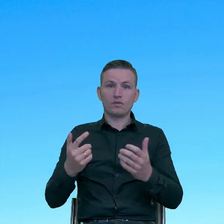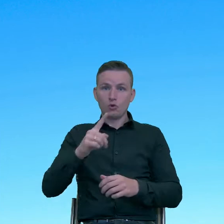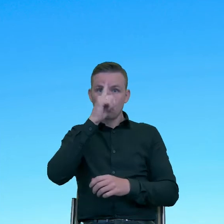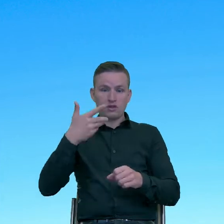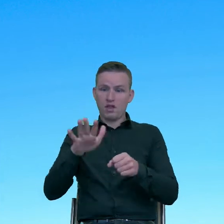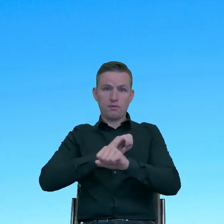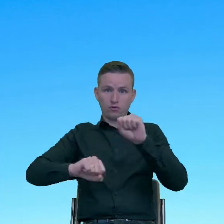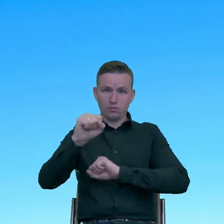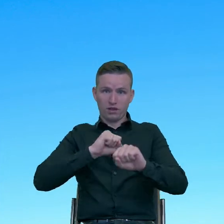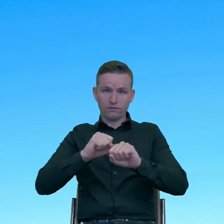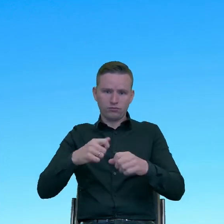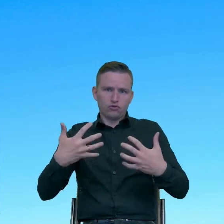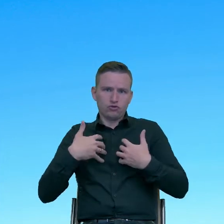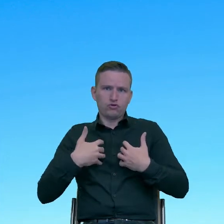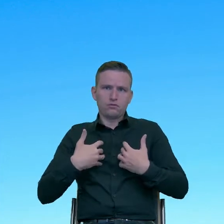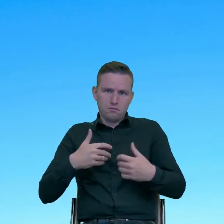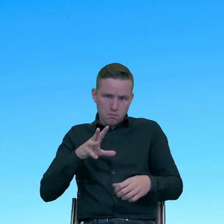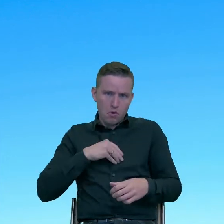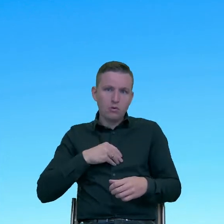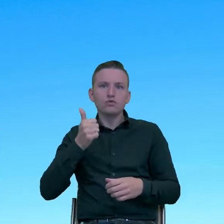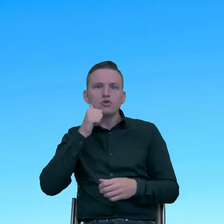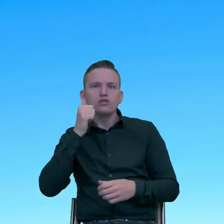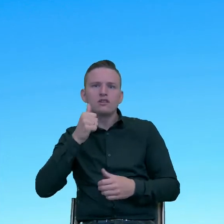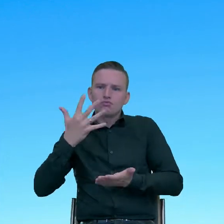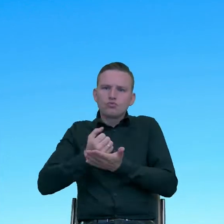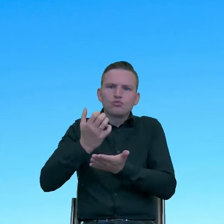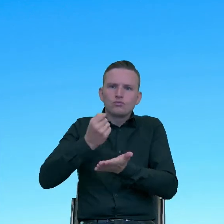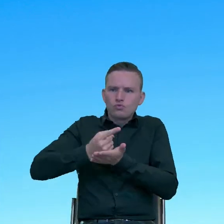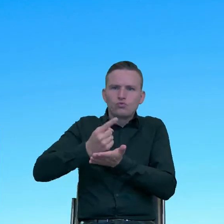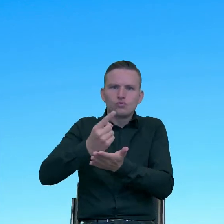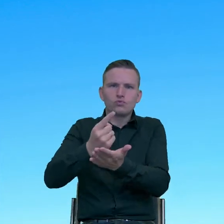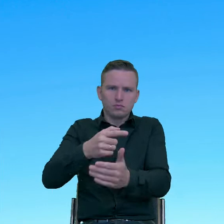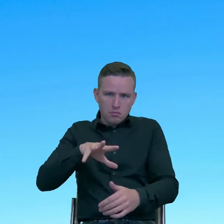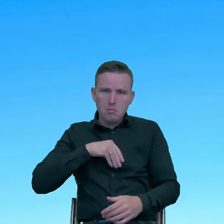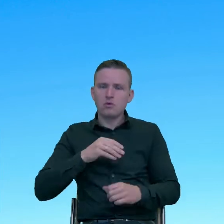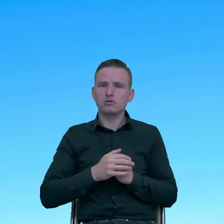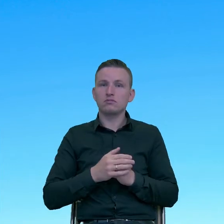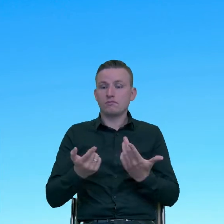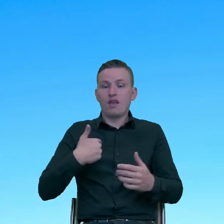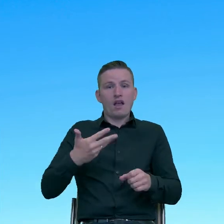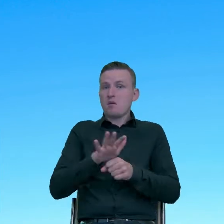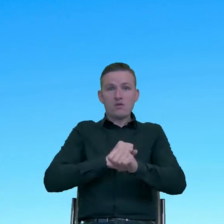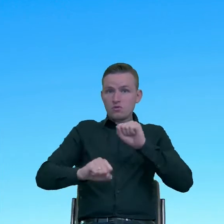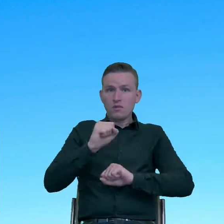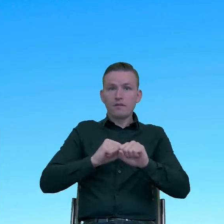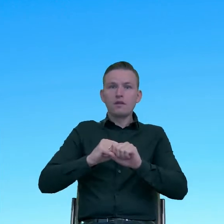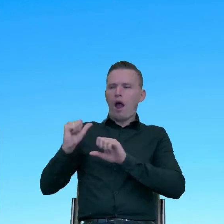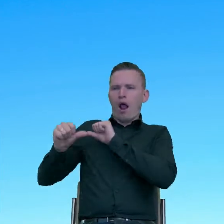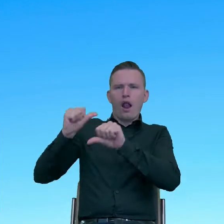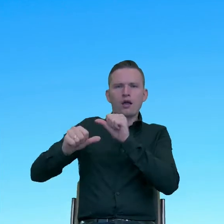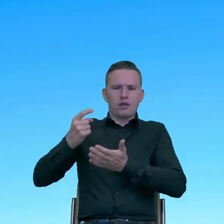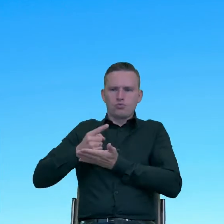mogą żyć i codziennie odnosić sukcesy. I tak, ja jako osoba z niepełnosprawnością te sukcesy odnoszę od wielu lat.